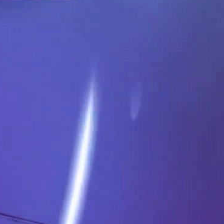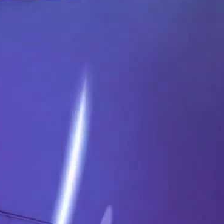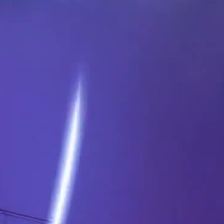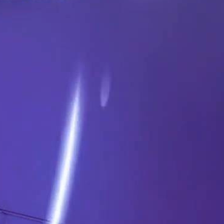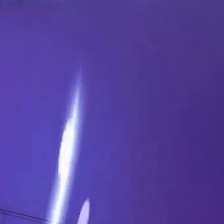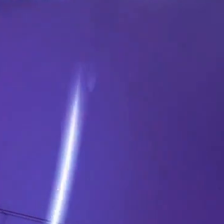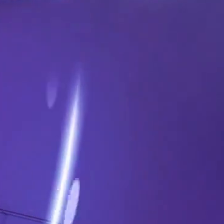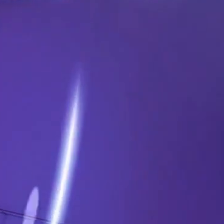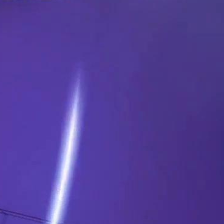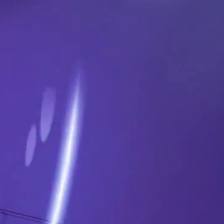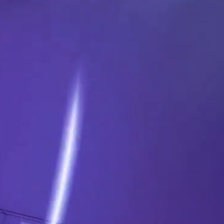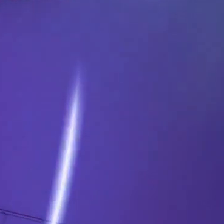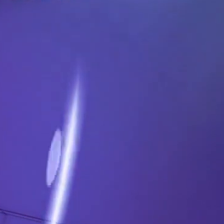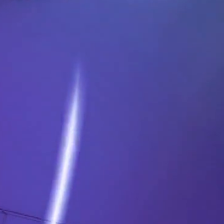Субтитры подогнал «Симон»!